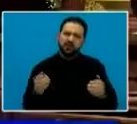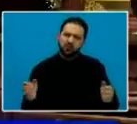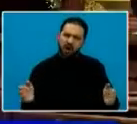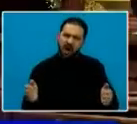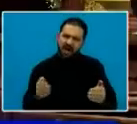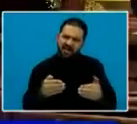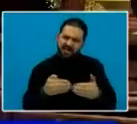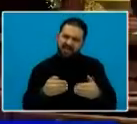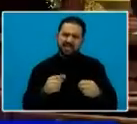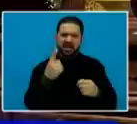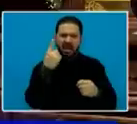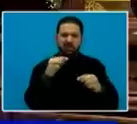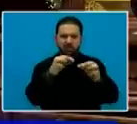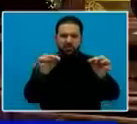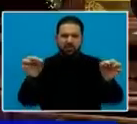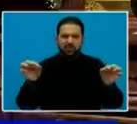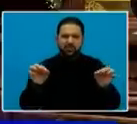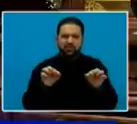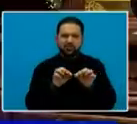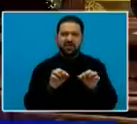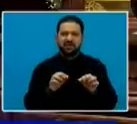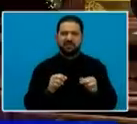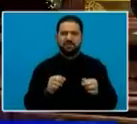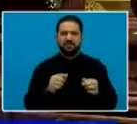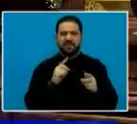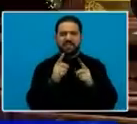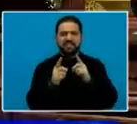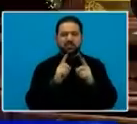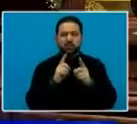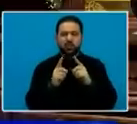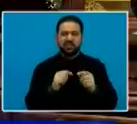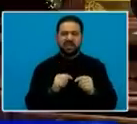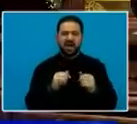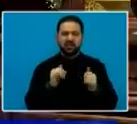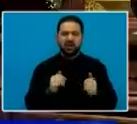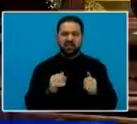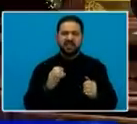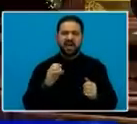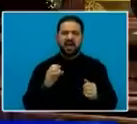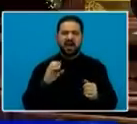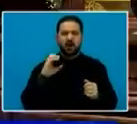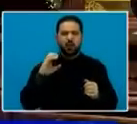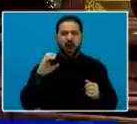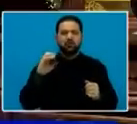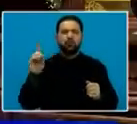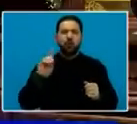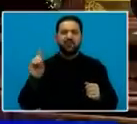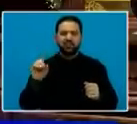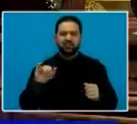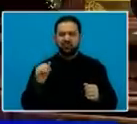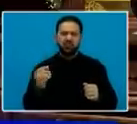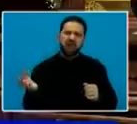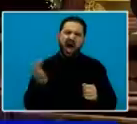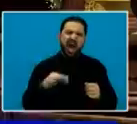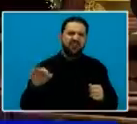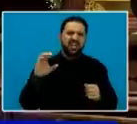închide ca într-un cerc discuția cu referința la diferența dintre curajul duhovnicesc și